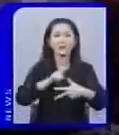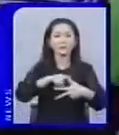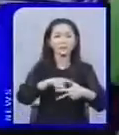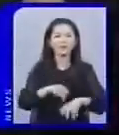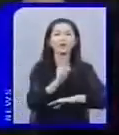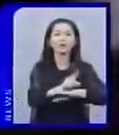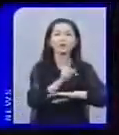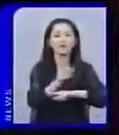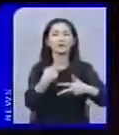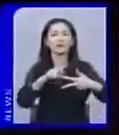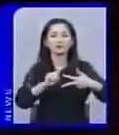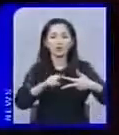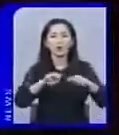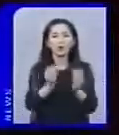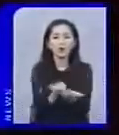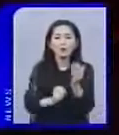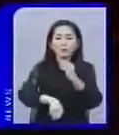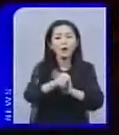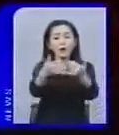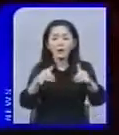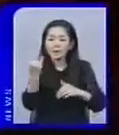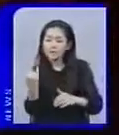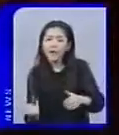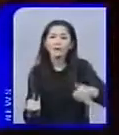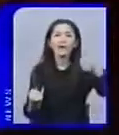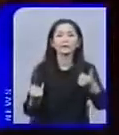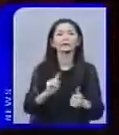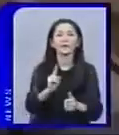น์พนันบอลกินเงินแล้วก็พนันอื่นๆนะคะช่วงนี้พักเคารพธงชาติกันครู่เดียวก่อนค่ะ